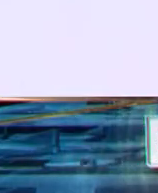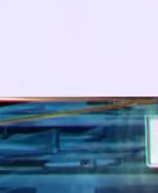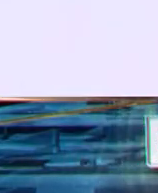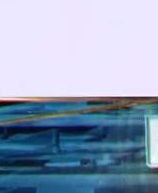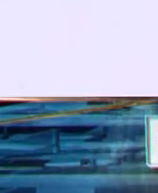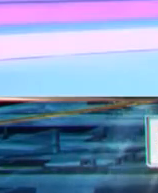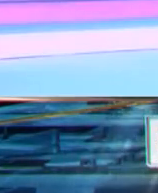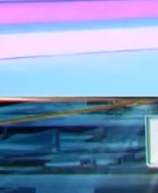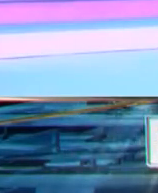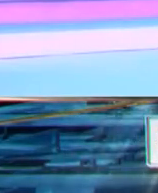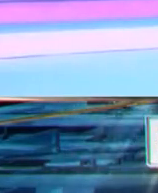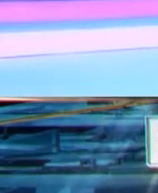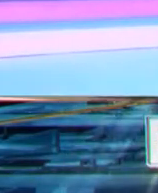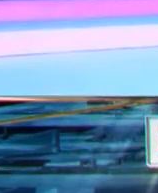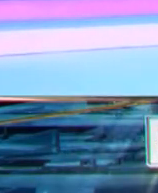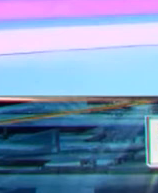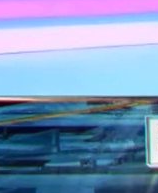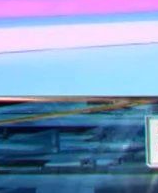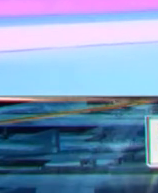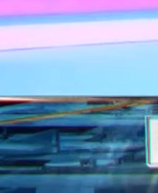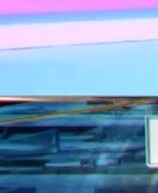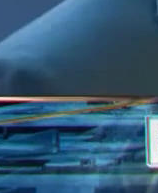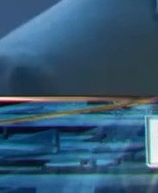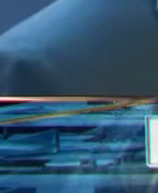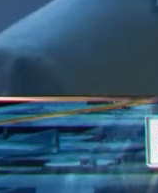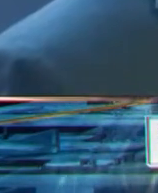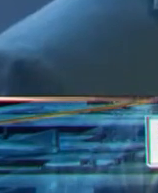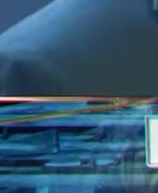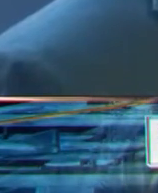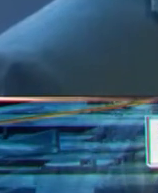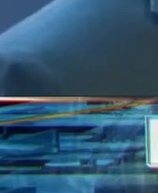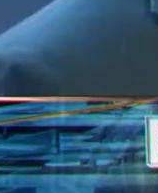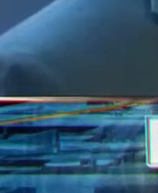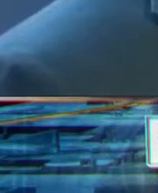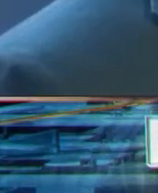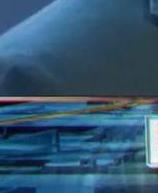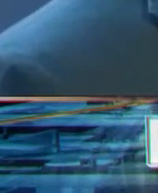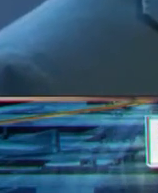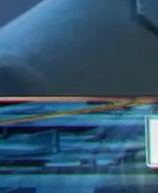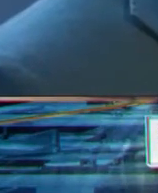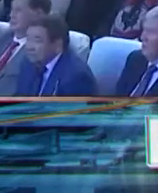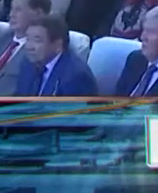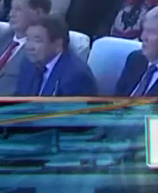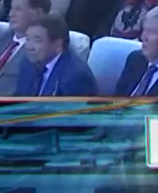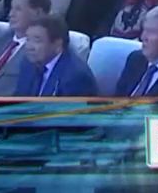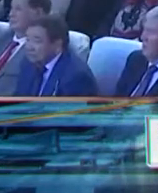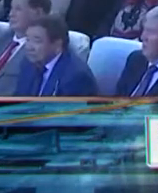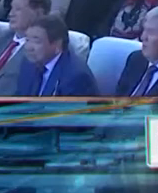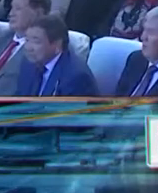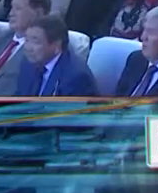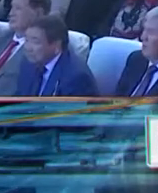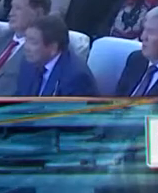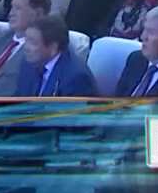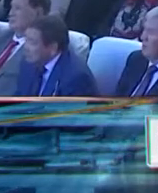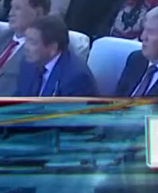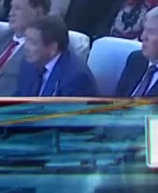ойшылы ғалым Әл-Фарабиге 1150 жыл. Мерейтойдың ашылу рәсімі бүгін Алматыда өтті. Әлемнің 50 елінен Фараби танушылар